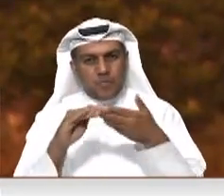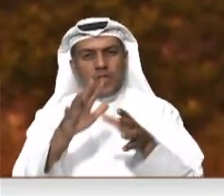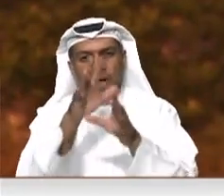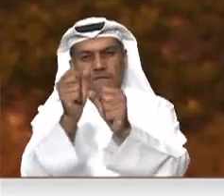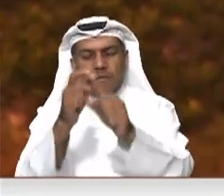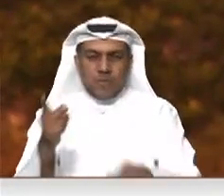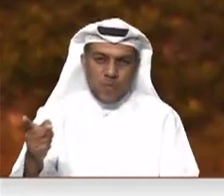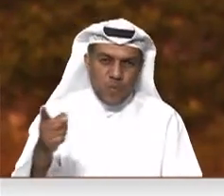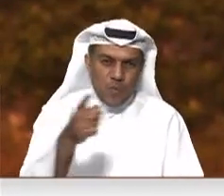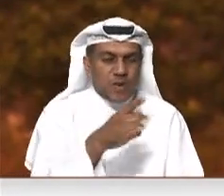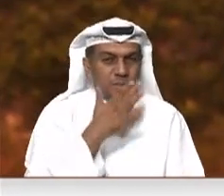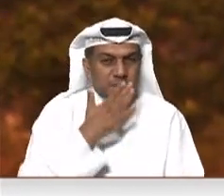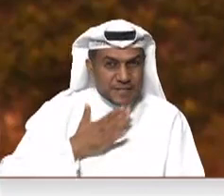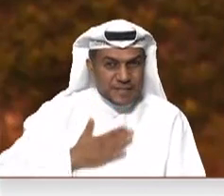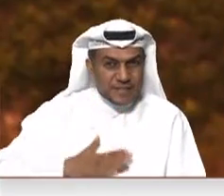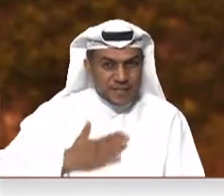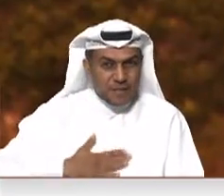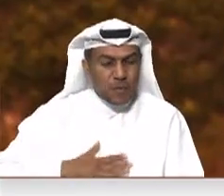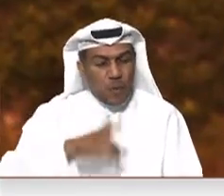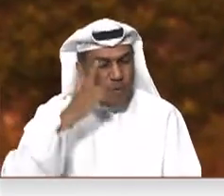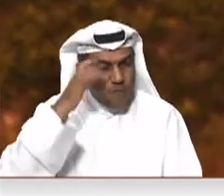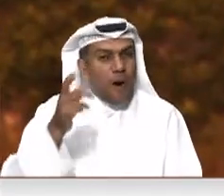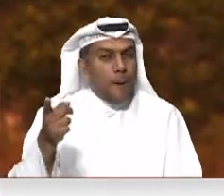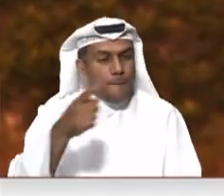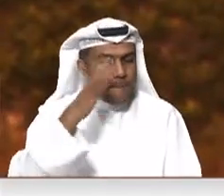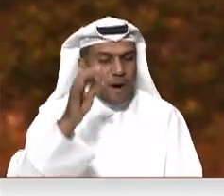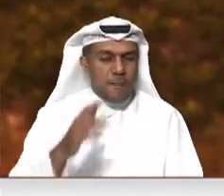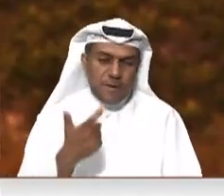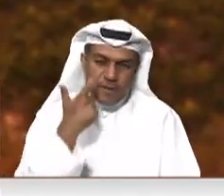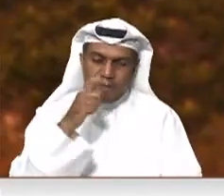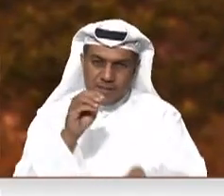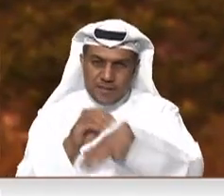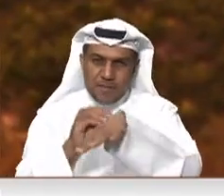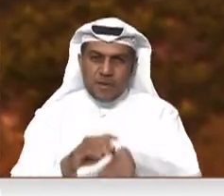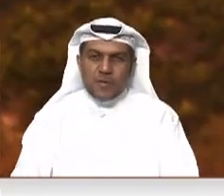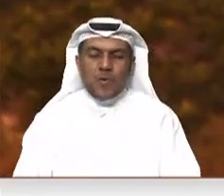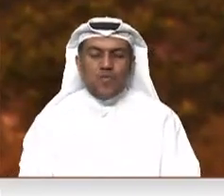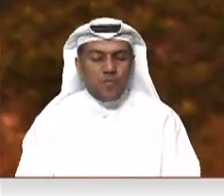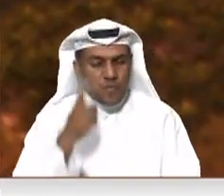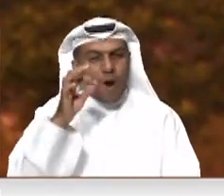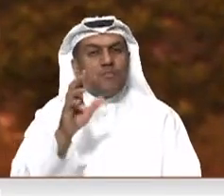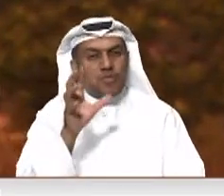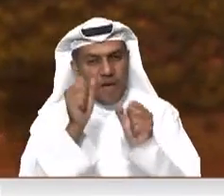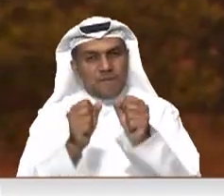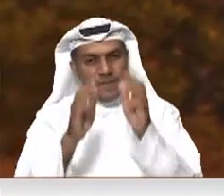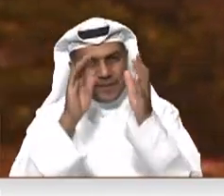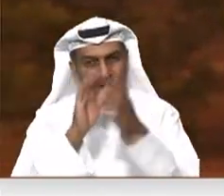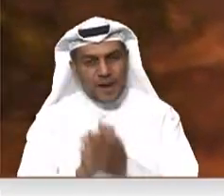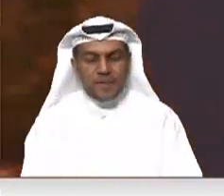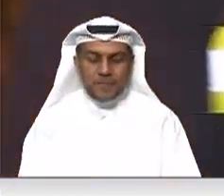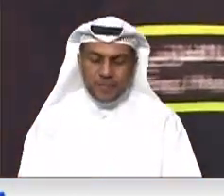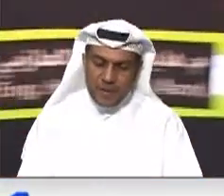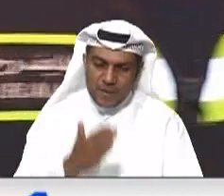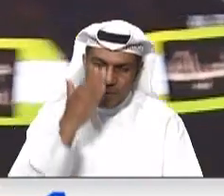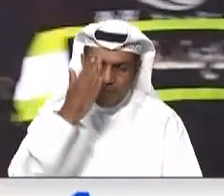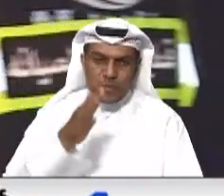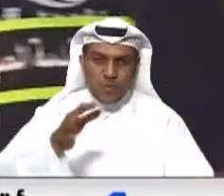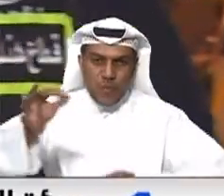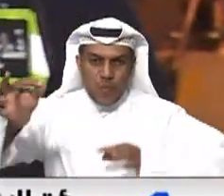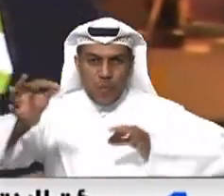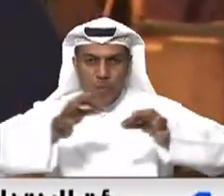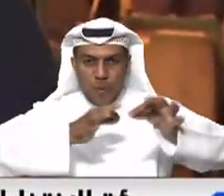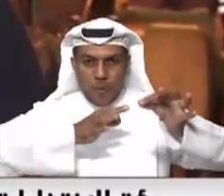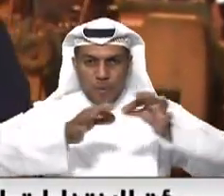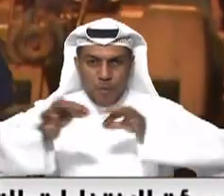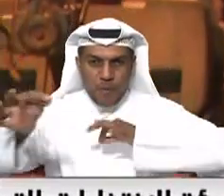مرتادي الطرق ناس واعية ان شاء الله، بس توصية بس لا اكثر ولا اقل. حياك كل الشكر والتقدير للمهندس هايف